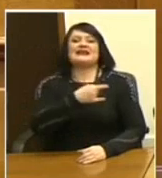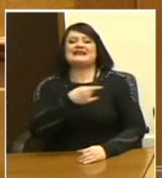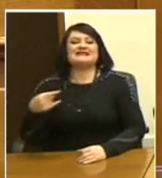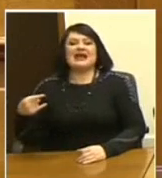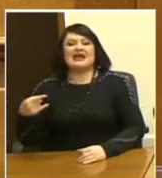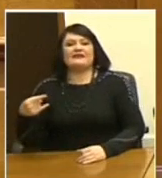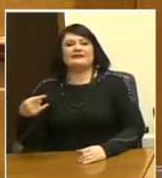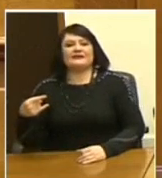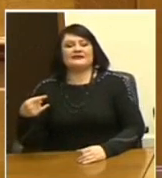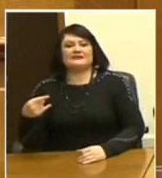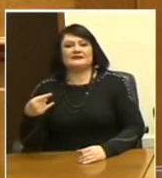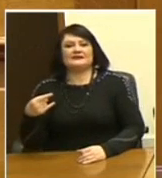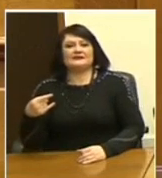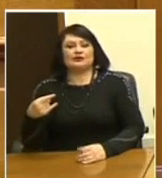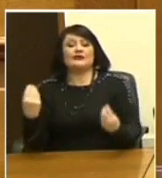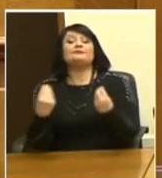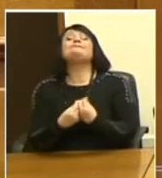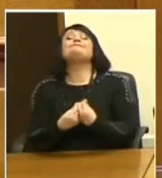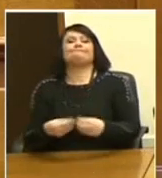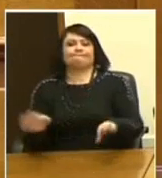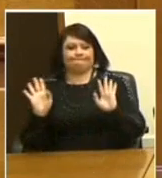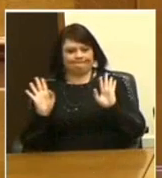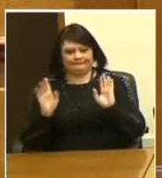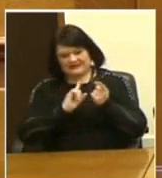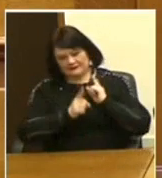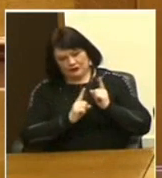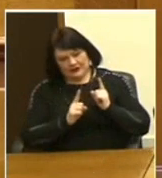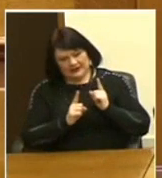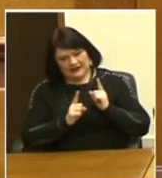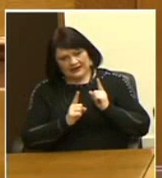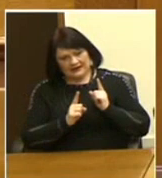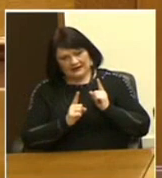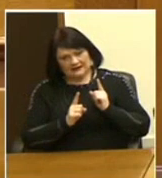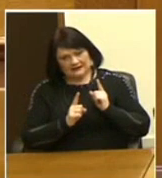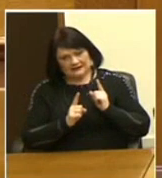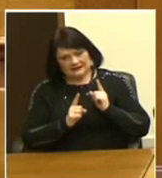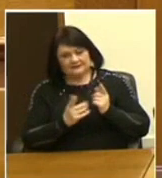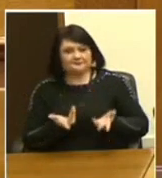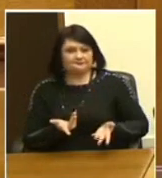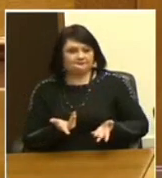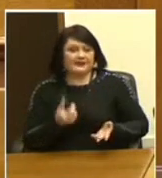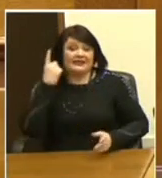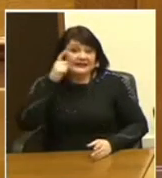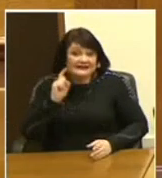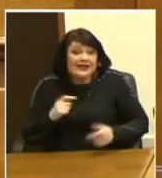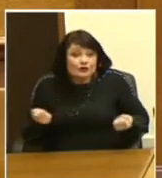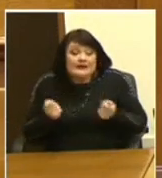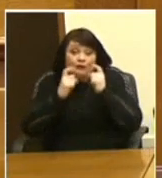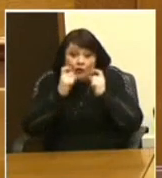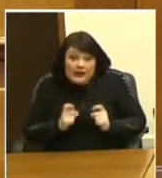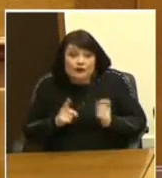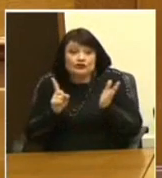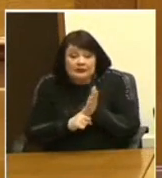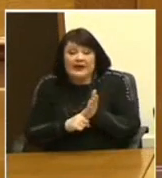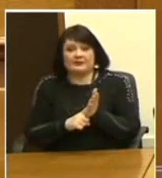οποίος λέει δεν εφαρμόζει τη συμφωνία. Προφανώς και εκεί λαθροχειρία έκαναν, διότι γνωρίζουν ότι υποχρέωση να την εφαρμόσει έχει